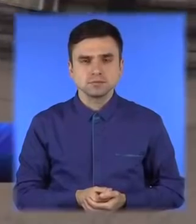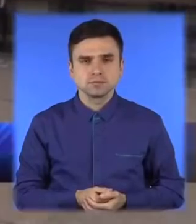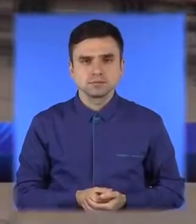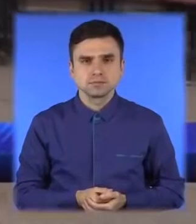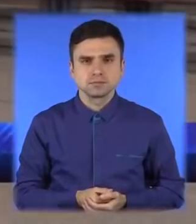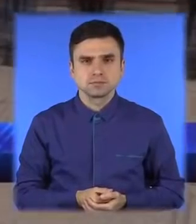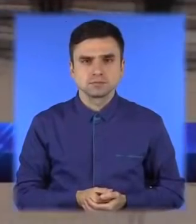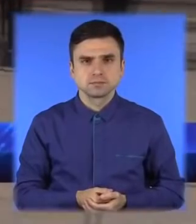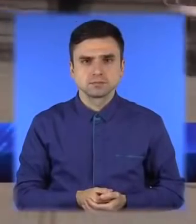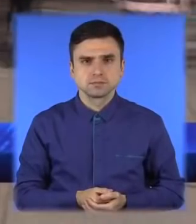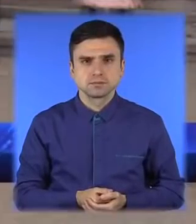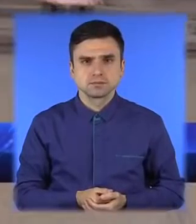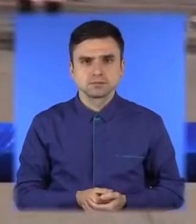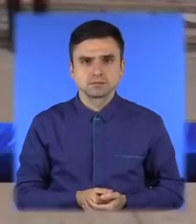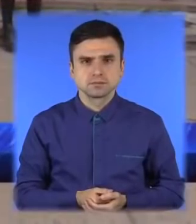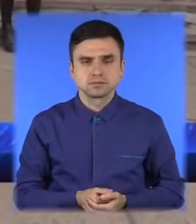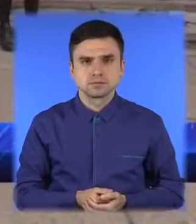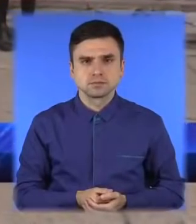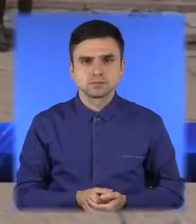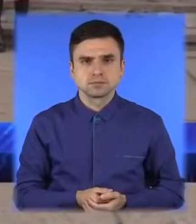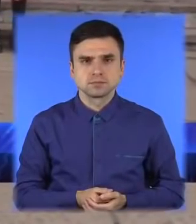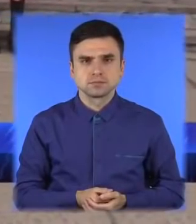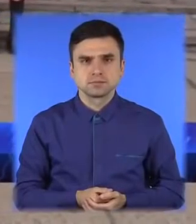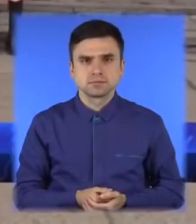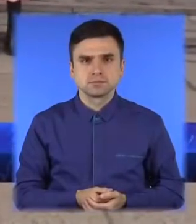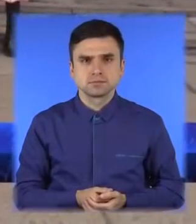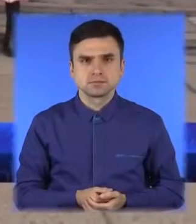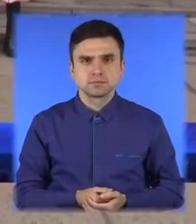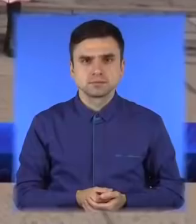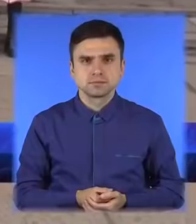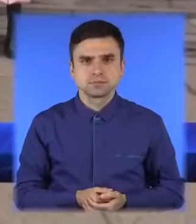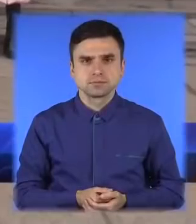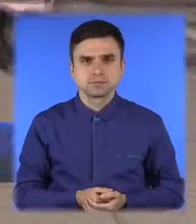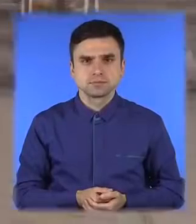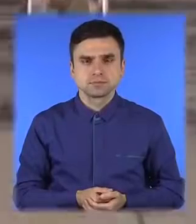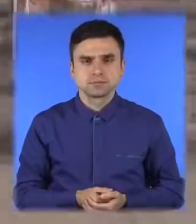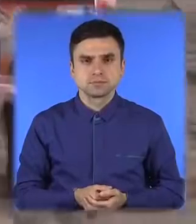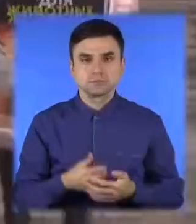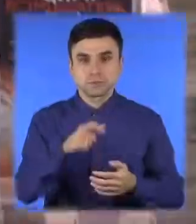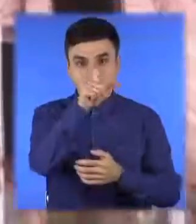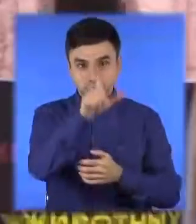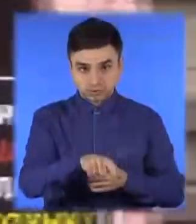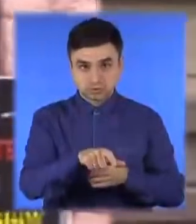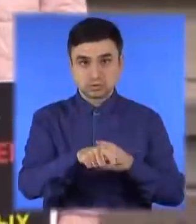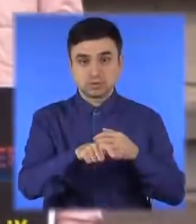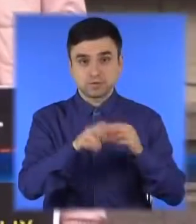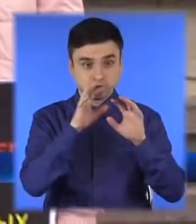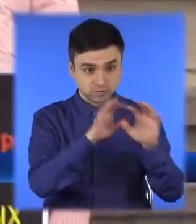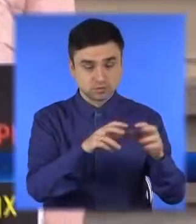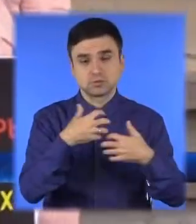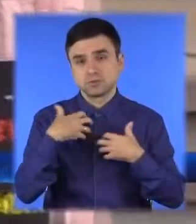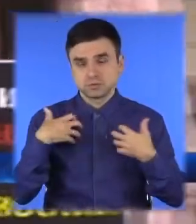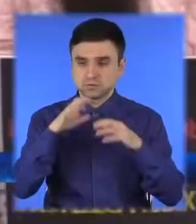Цирк – концтабір для тварин! Цирк – концтабір для тварин! Права людині, права тварині!